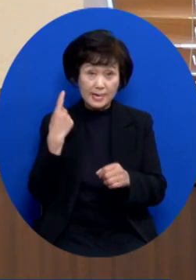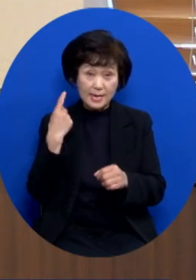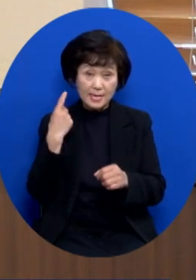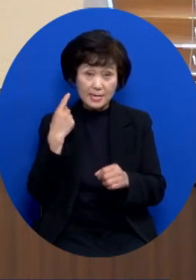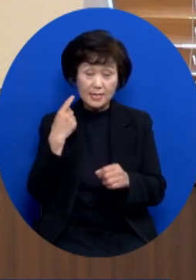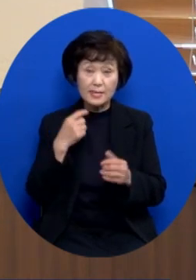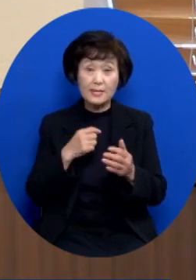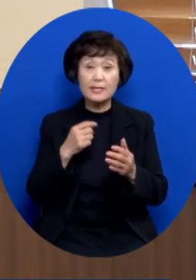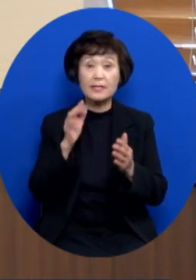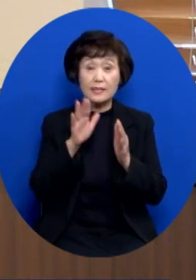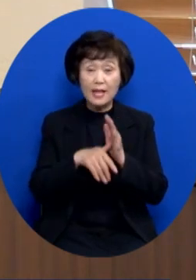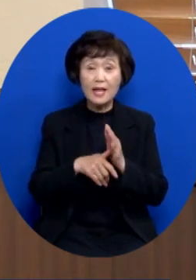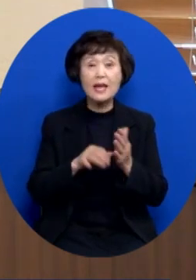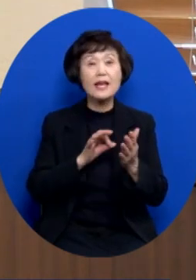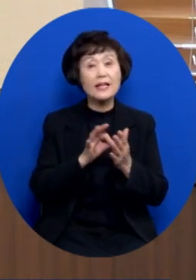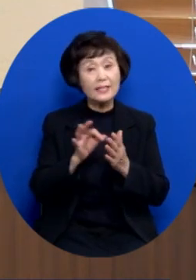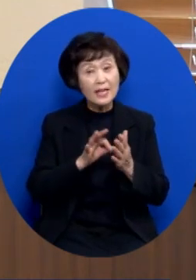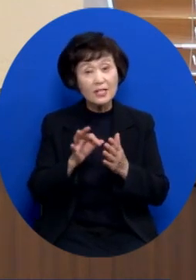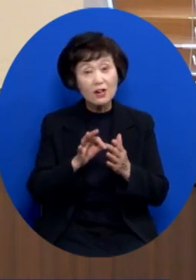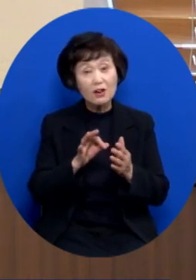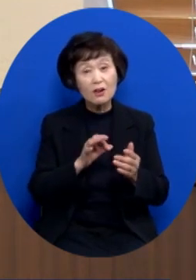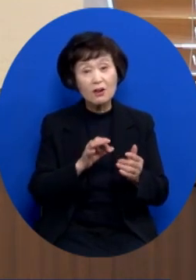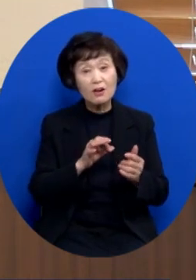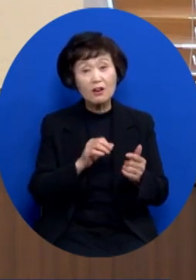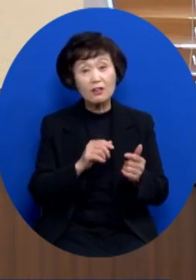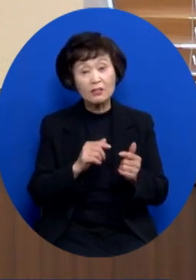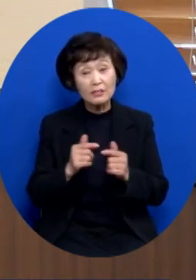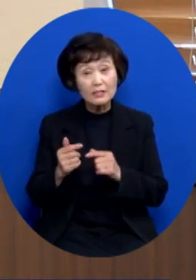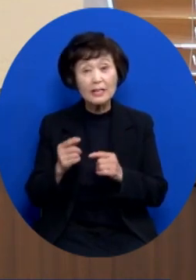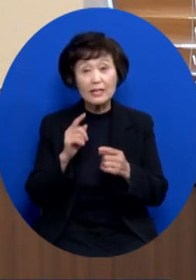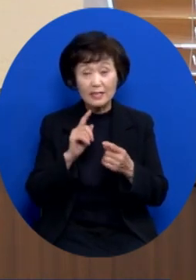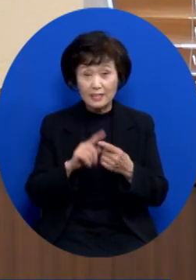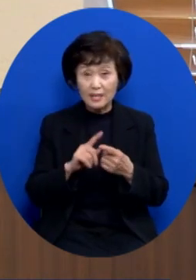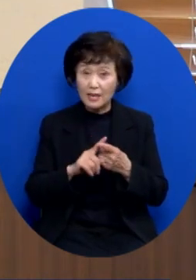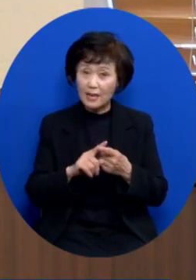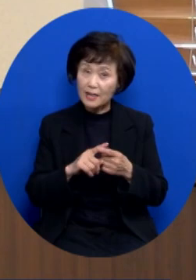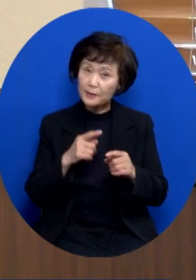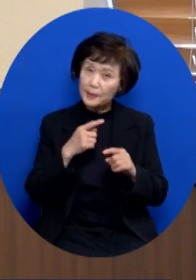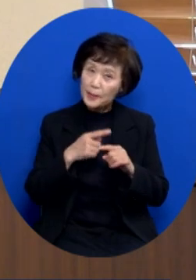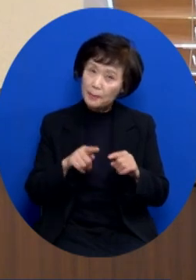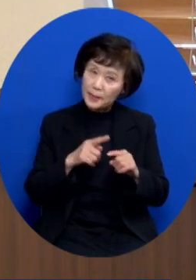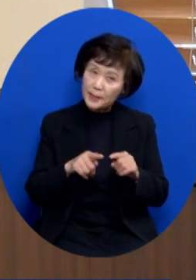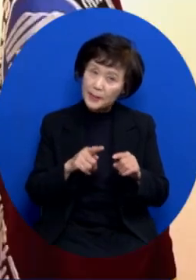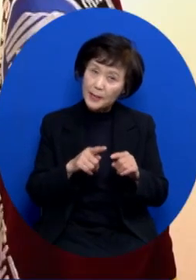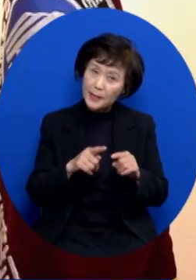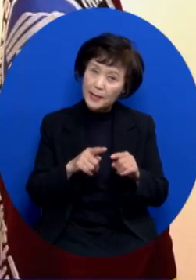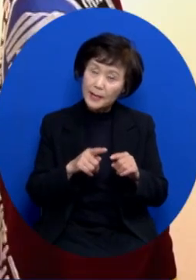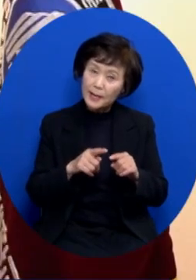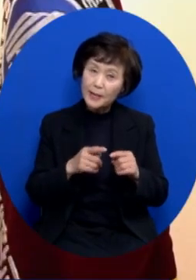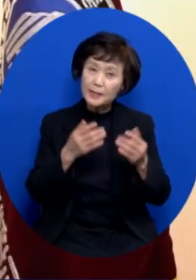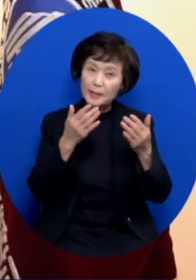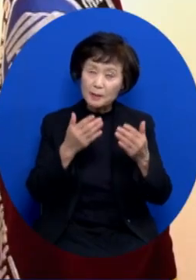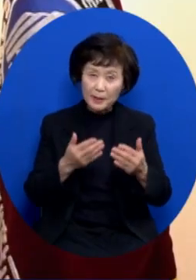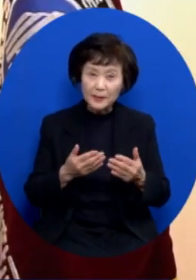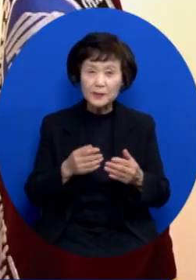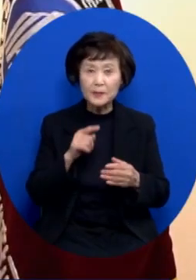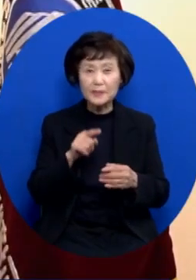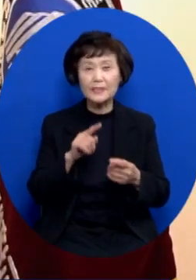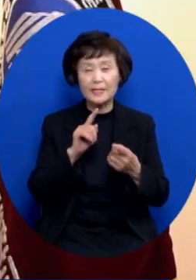재정 지원 제한 대학이라고 하는 그런 평가를 받게 되었는데 이런